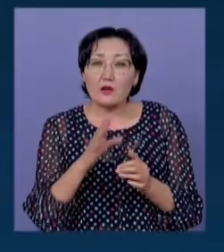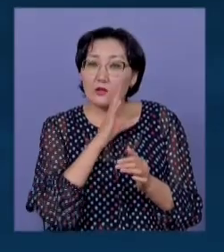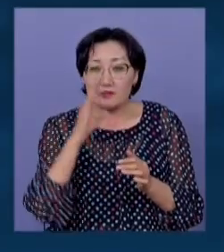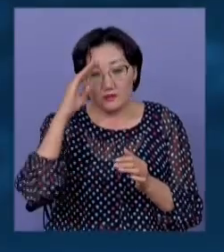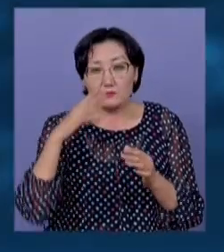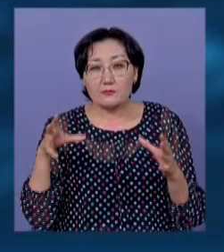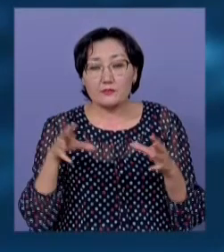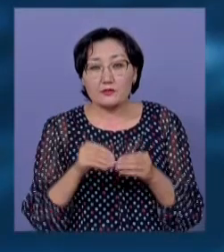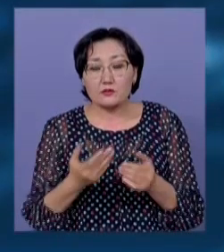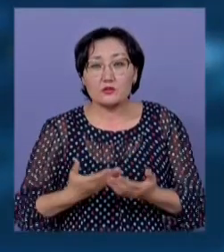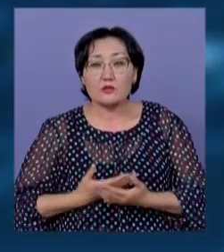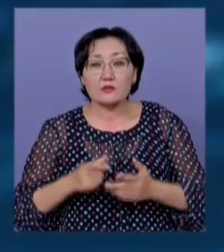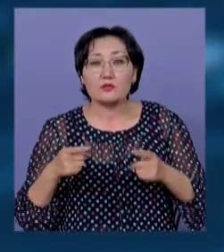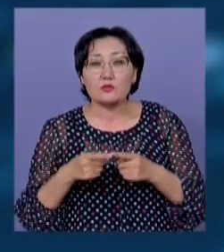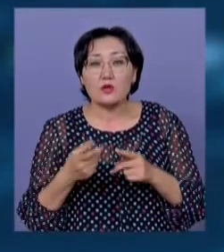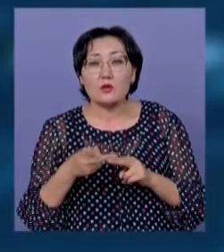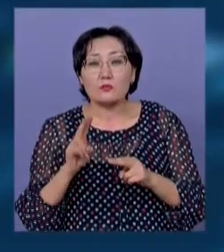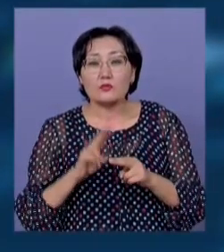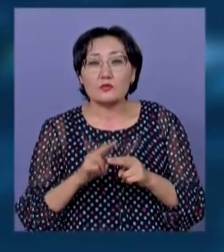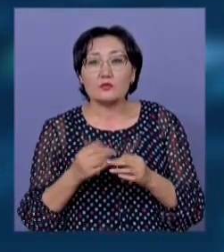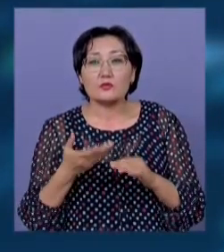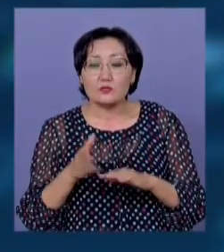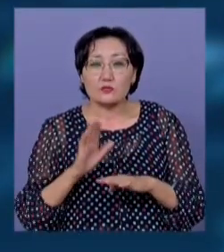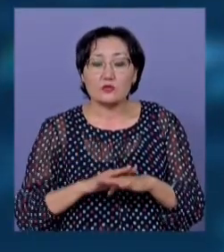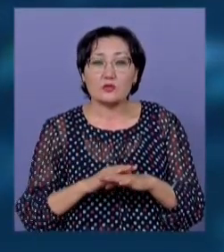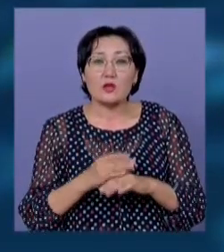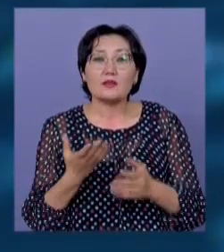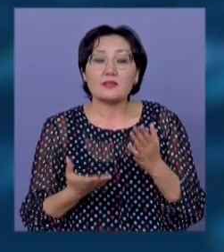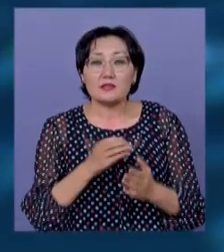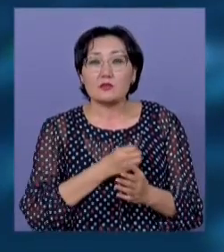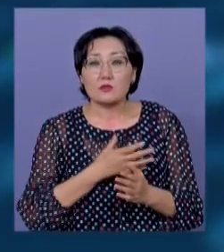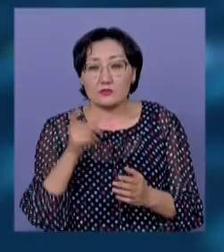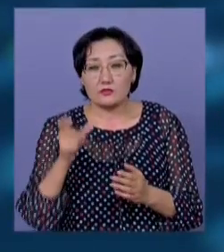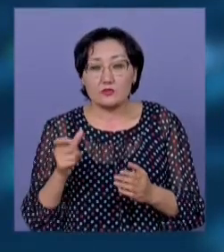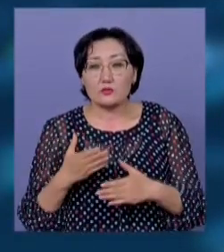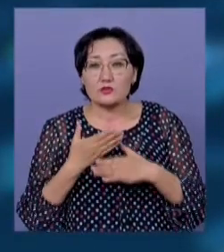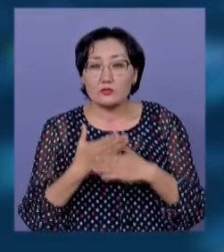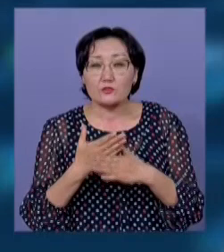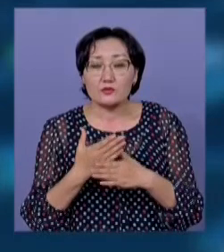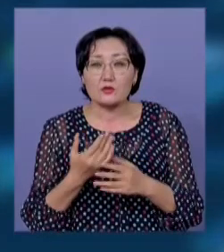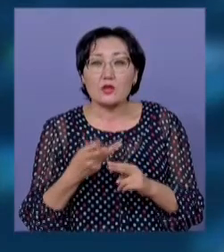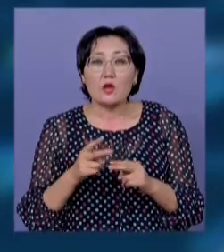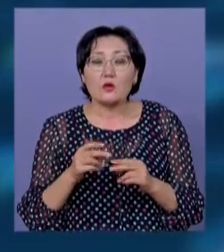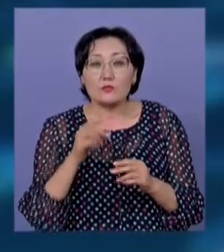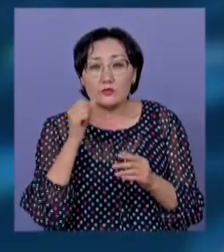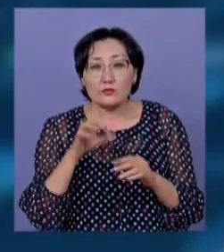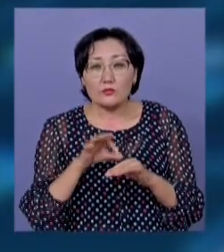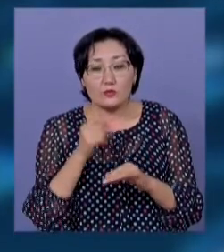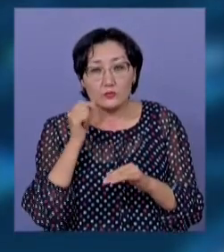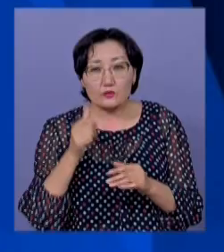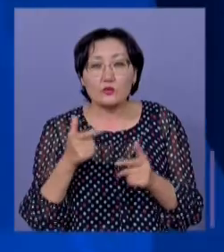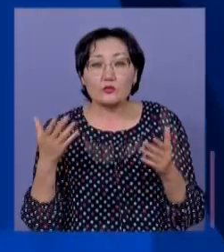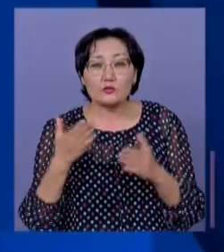үйінде пәтер жалдап тұратын отбасына бұл сынақ ауыр болайын деп тұр. Жомарт жандар көмек қолын созып жәрдемдесіп жіберсе, отағасына үлкен көмек болар